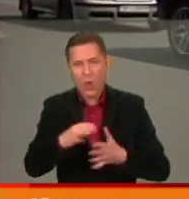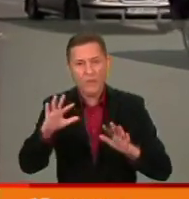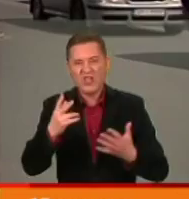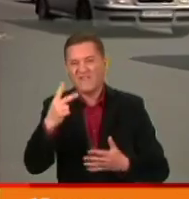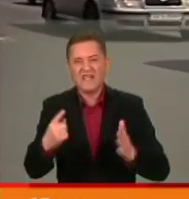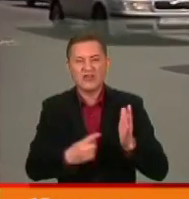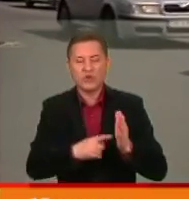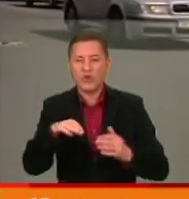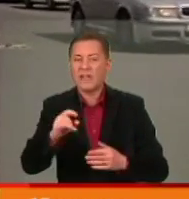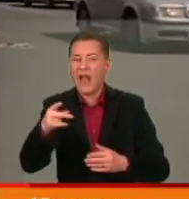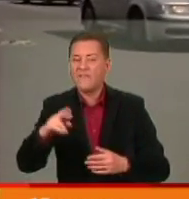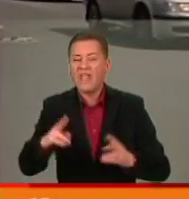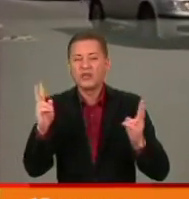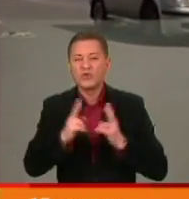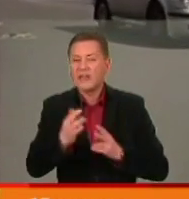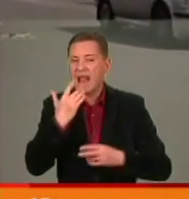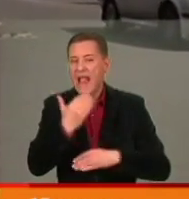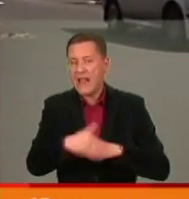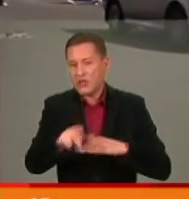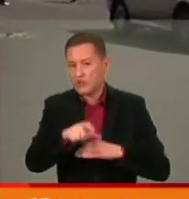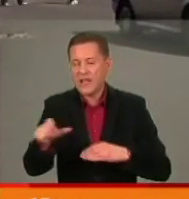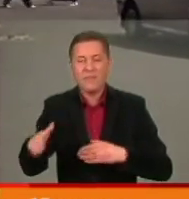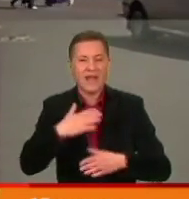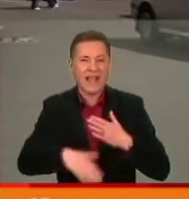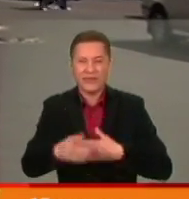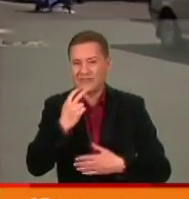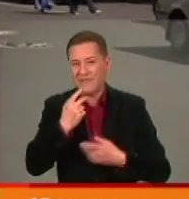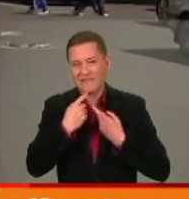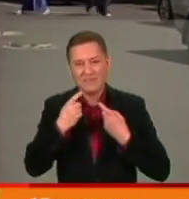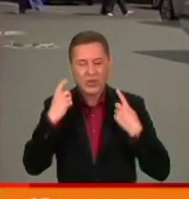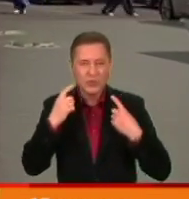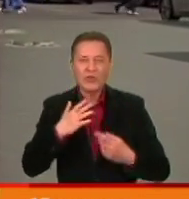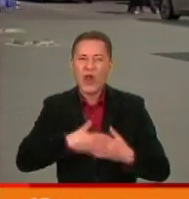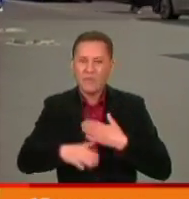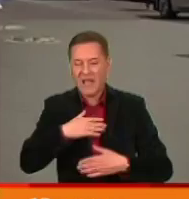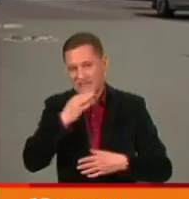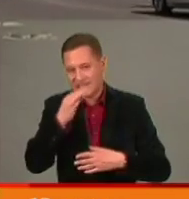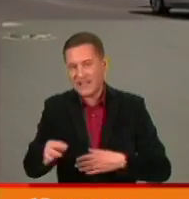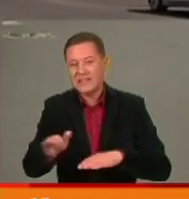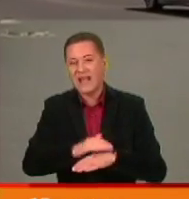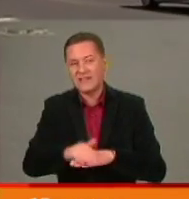26 травня, зустрівши іноземців, радісно всміхнутися і люб'язно сказати